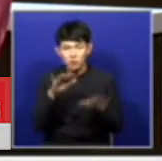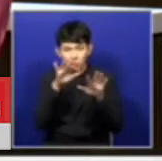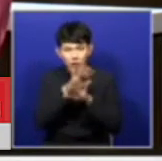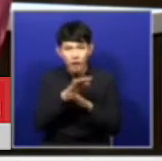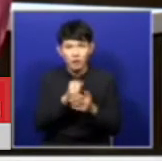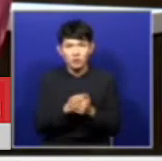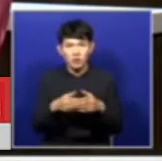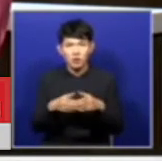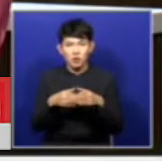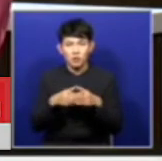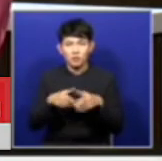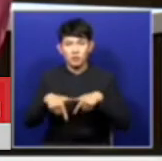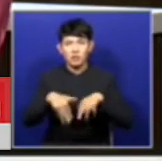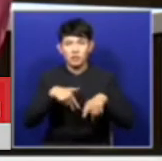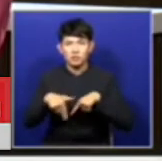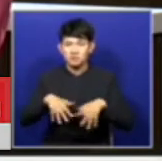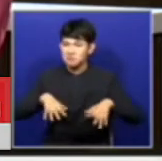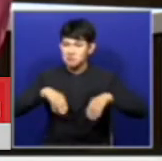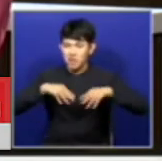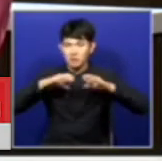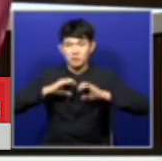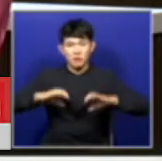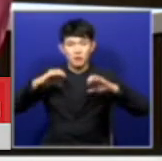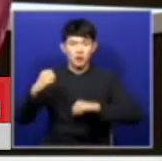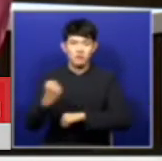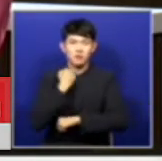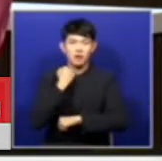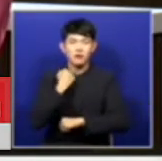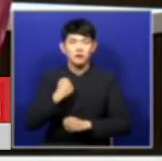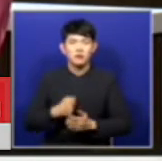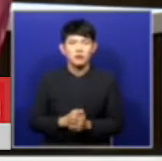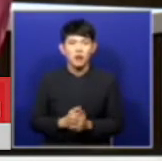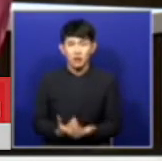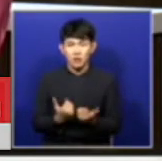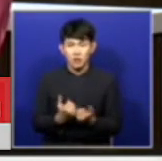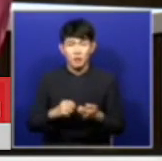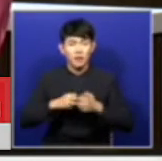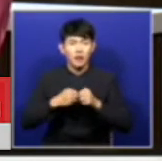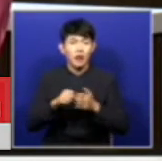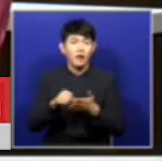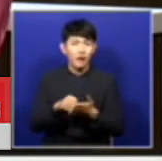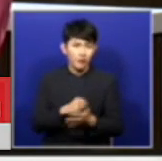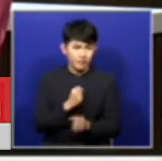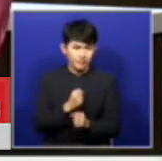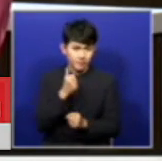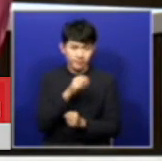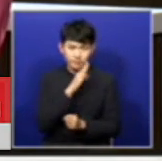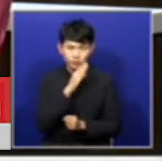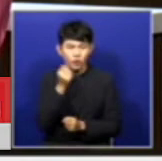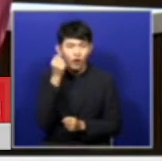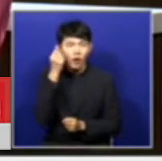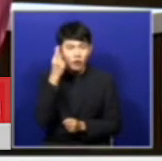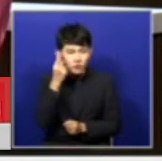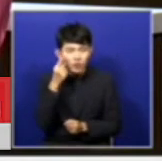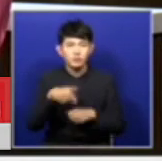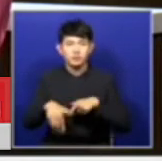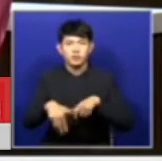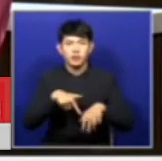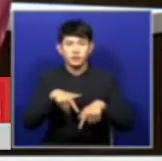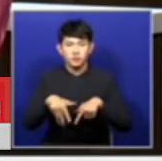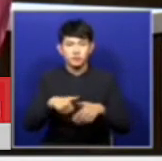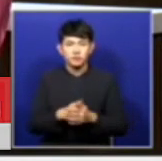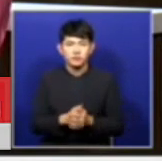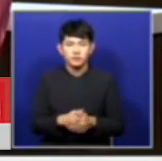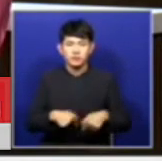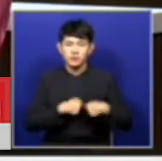พลังของประชาชนเพื่อต่อต้านอำนาจสิ่งต่างๆเหล่านี้เนี่ยสามารถแก้ไขได้ครับถ้าเราเข้าใจเข้าถึงใช้จิตใจเ